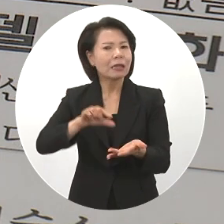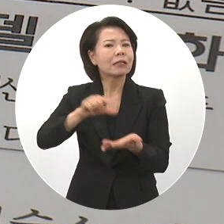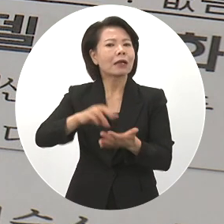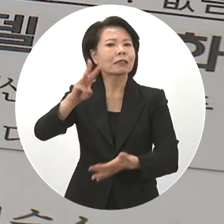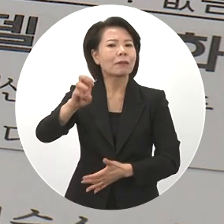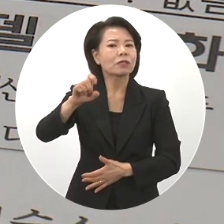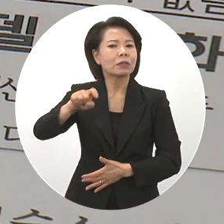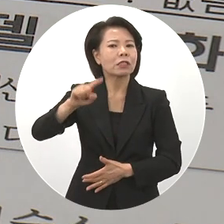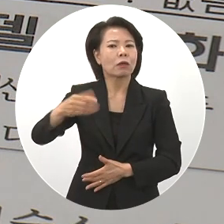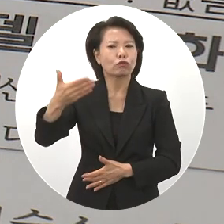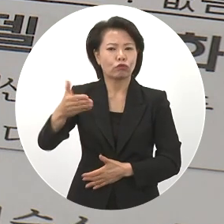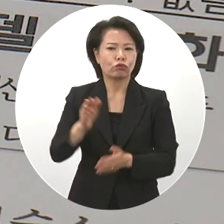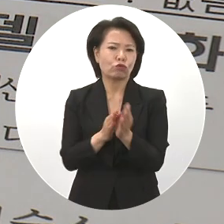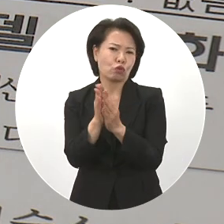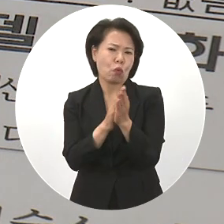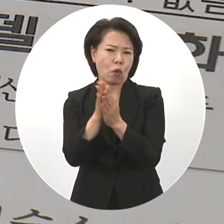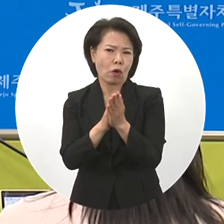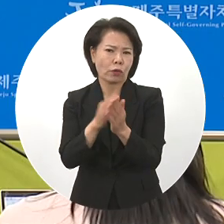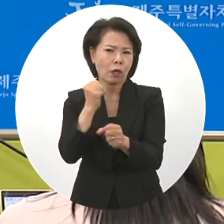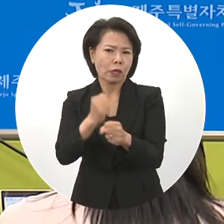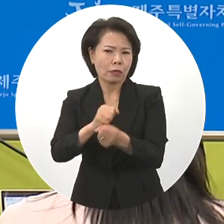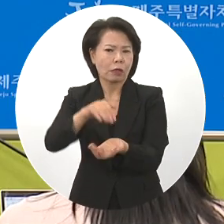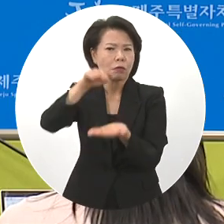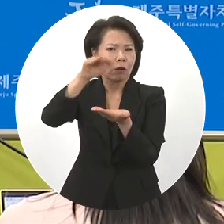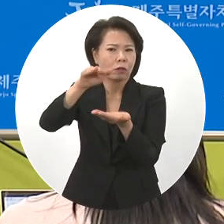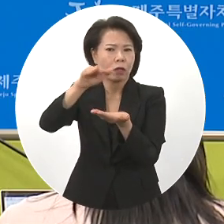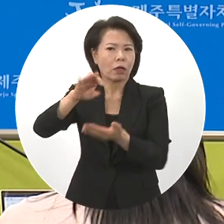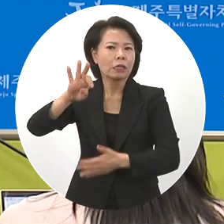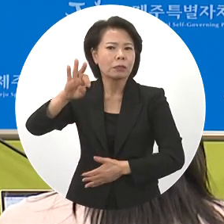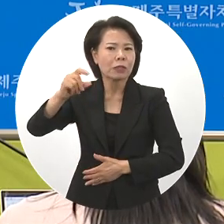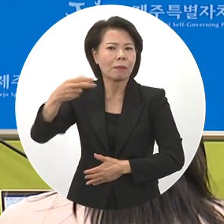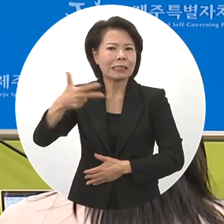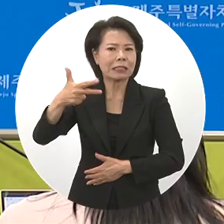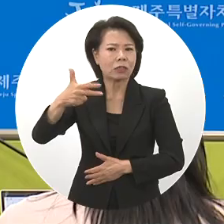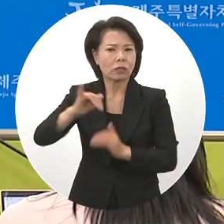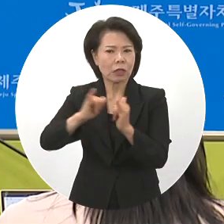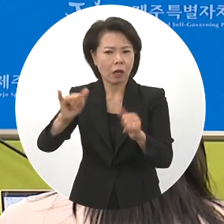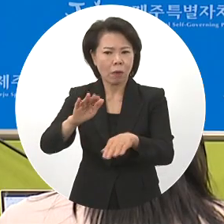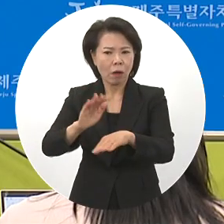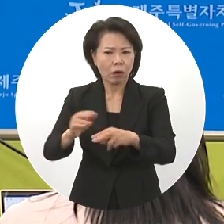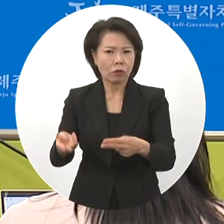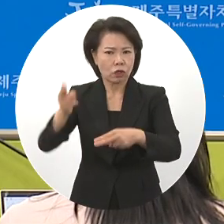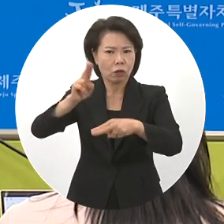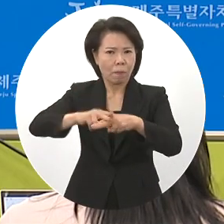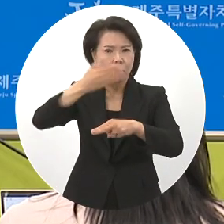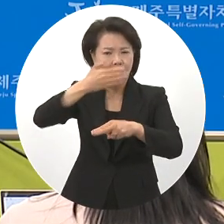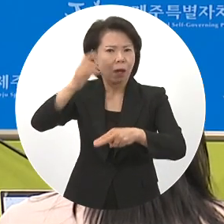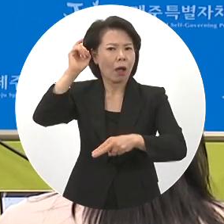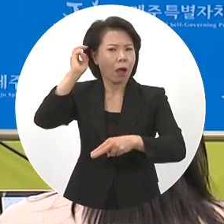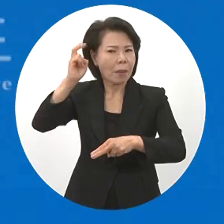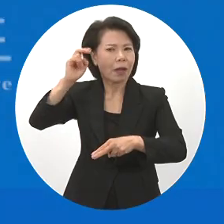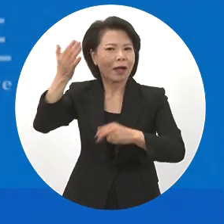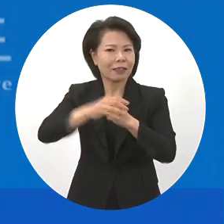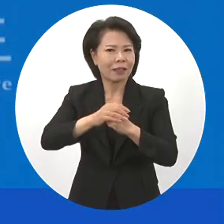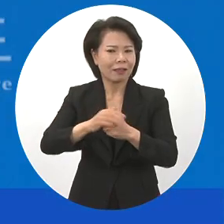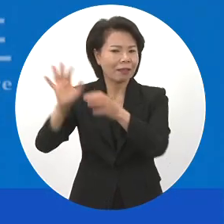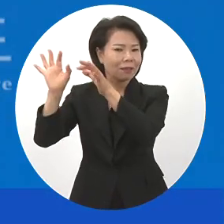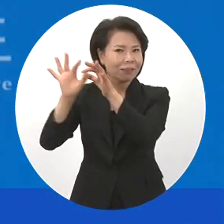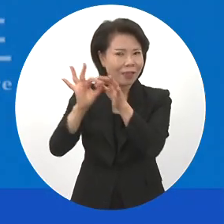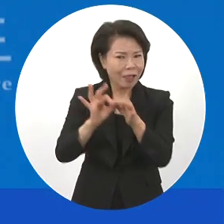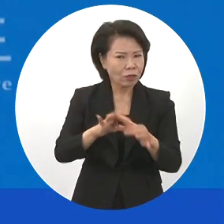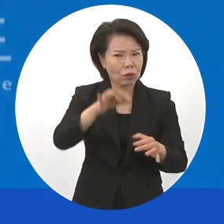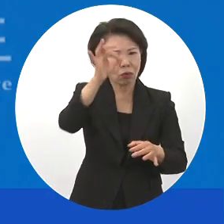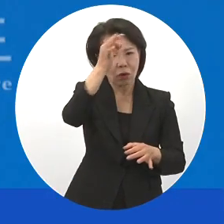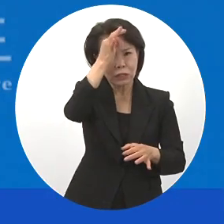약 31.9조 원의 생산 유발과 14만 7천 명의 고용 효과를 전망하고 있습니다.